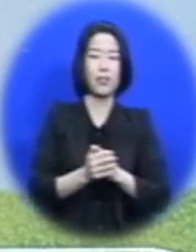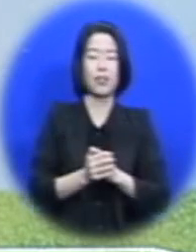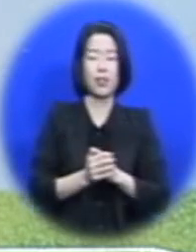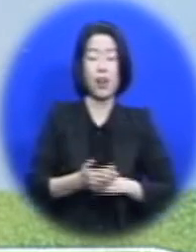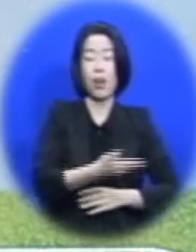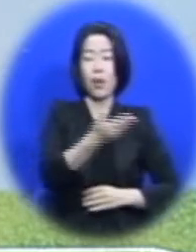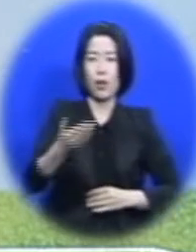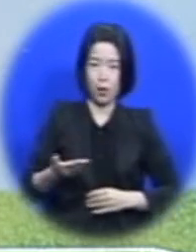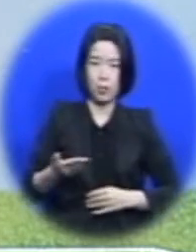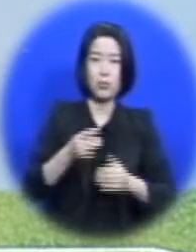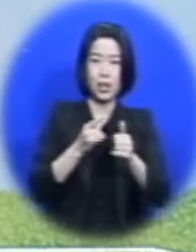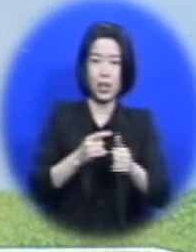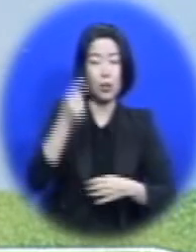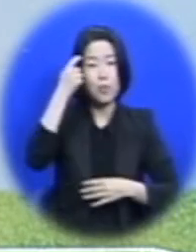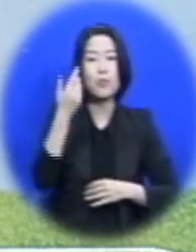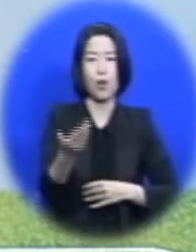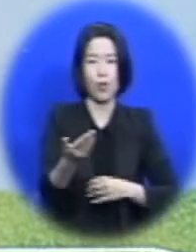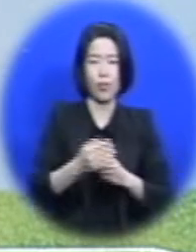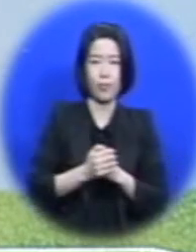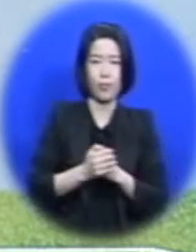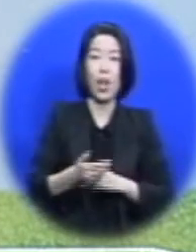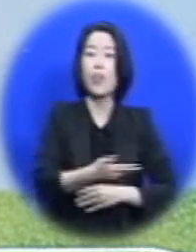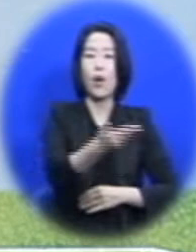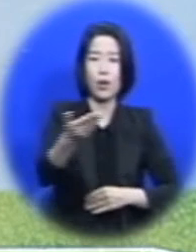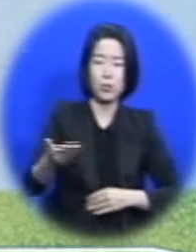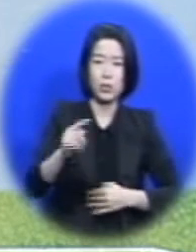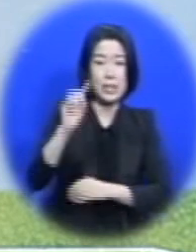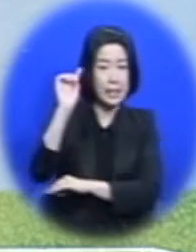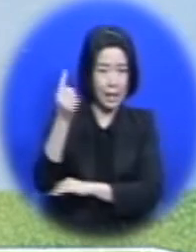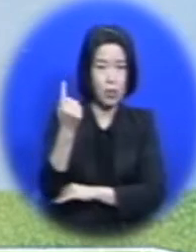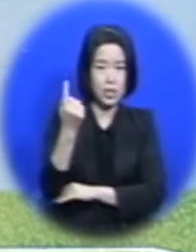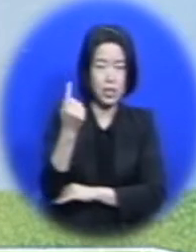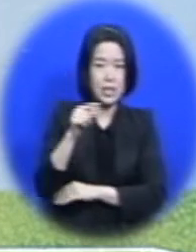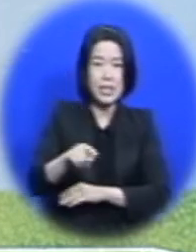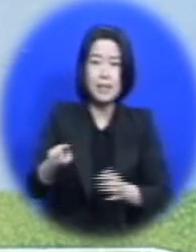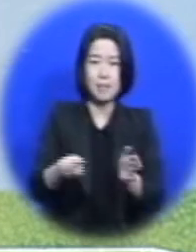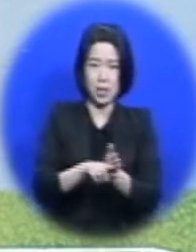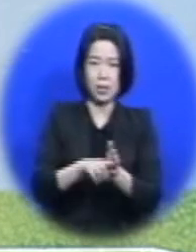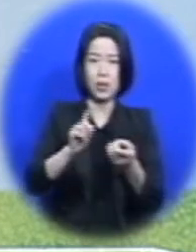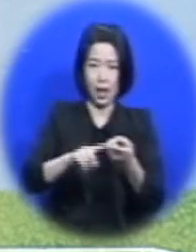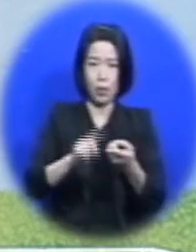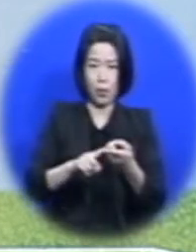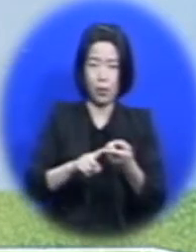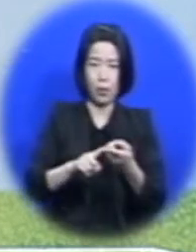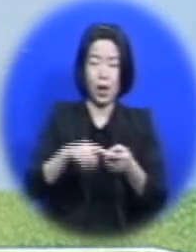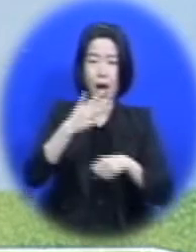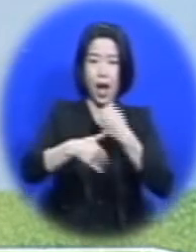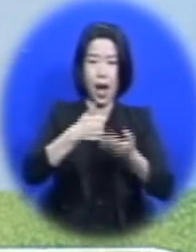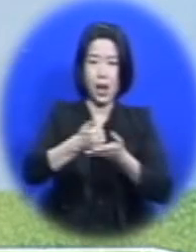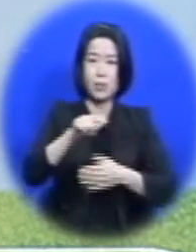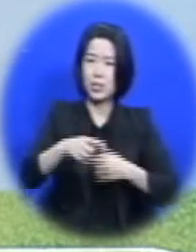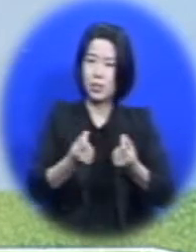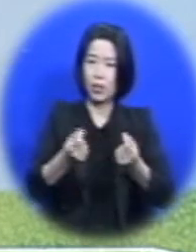여러분 여러분에게도 묻습니다 여러분은 이 다윗에 이 믿음 그대로 하나님을